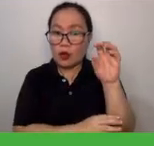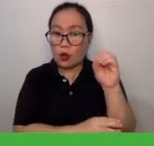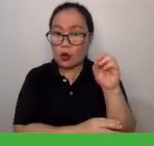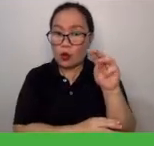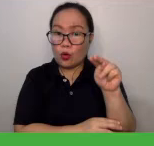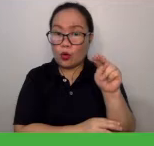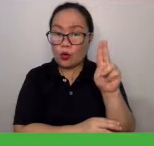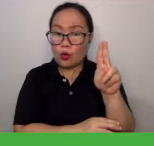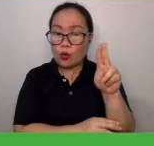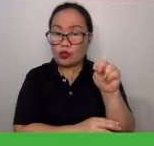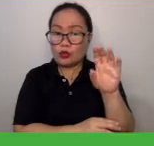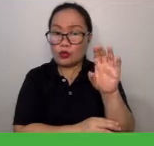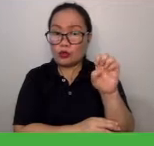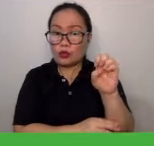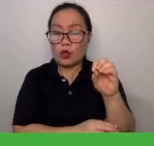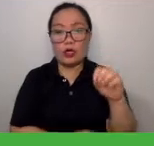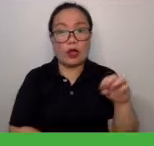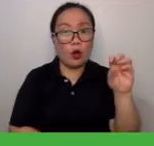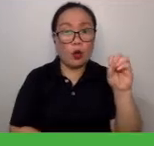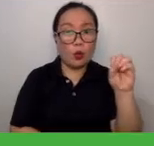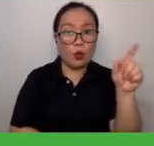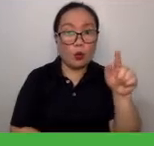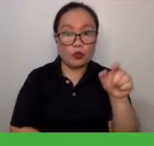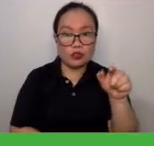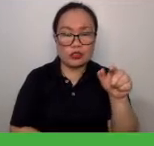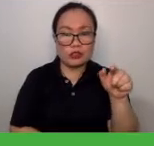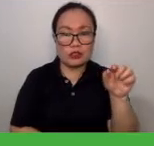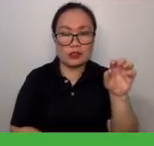mga soft drinks. Bibili tayo, diba, minsan,